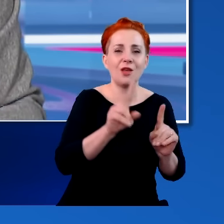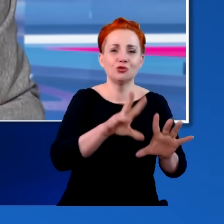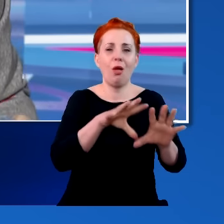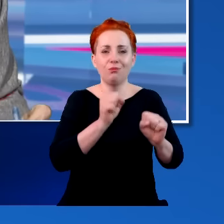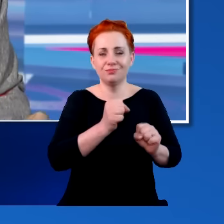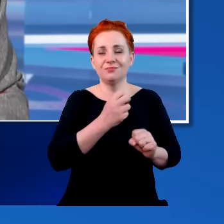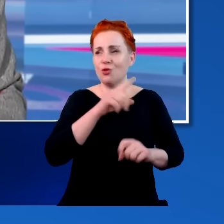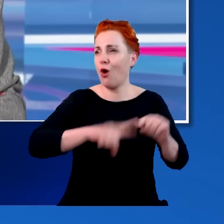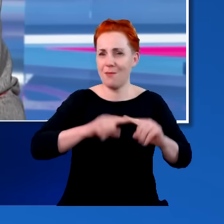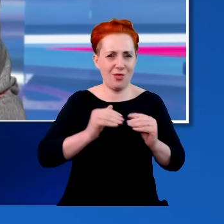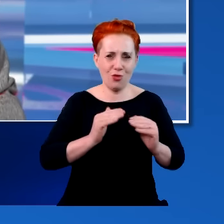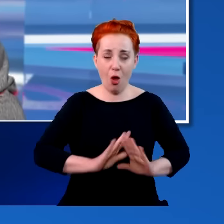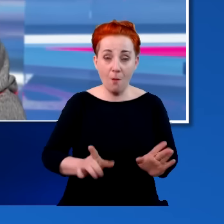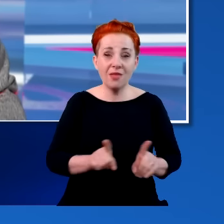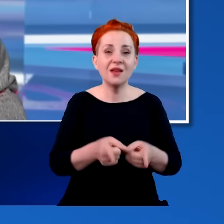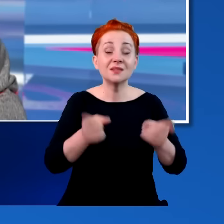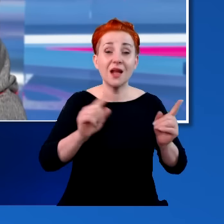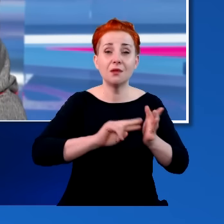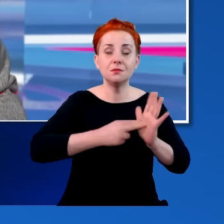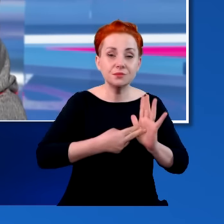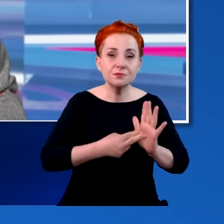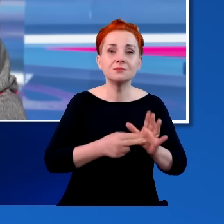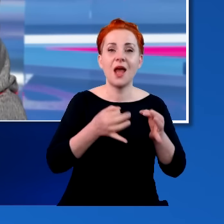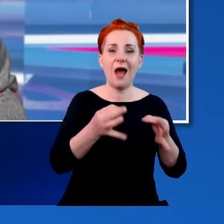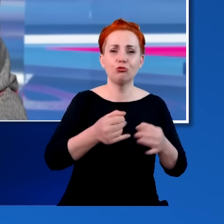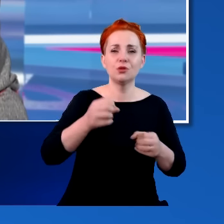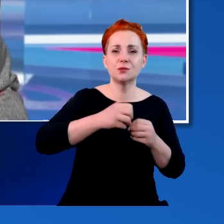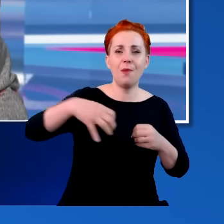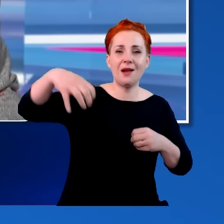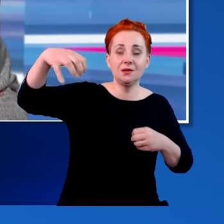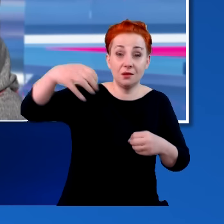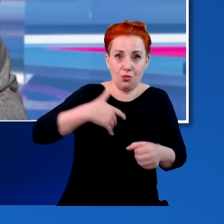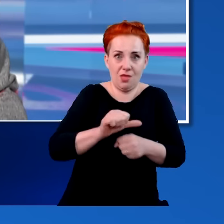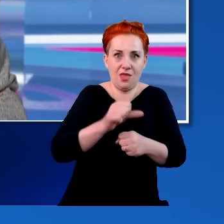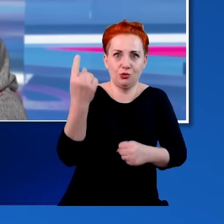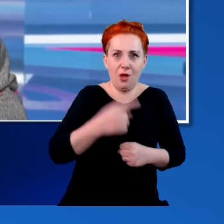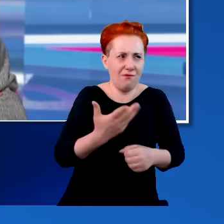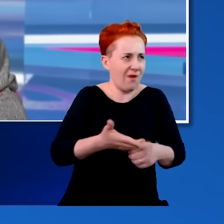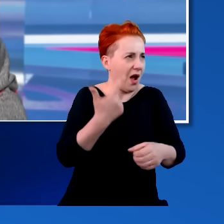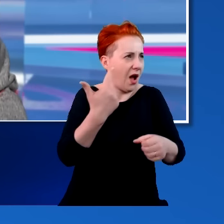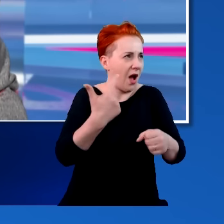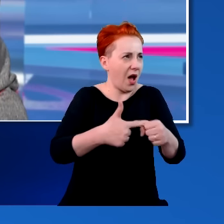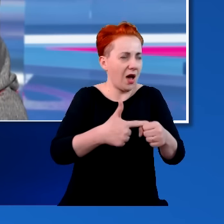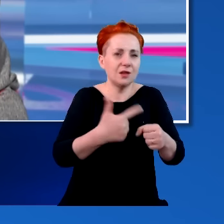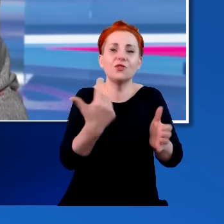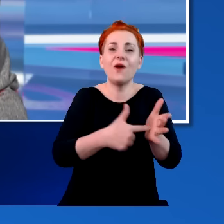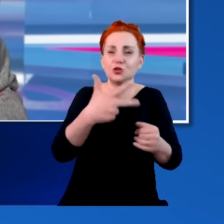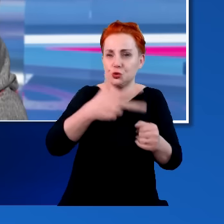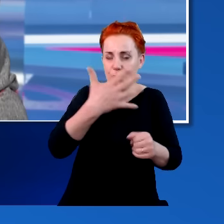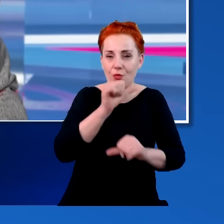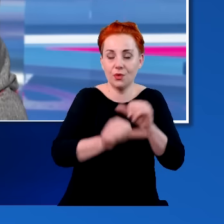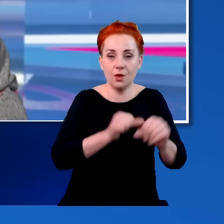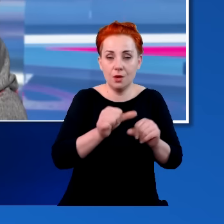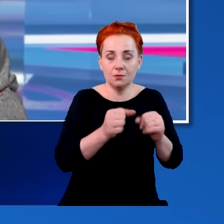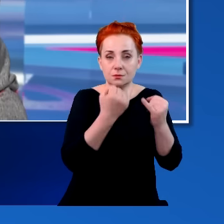indywidualnych. Zakaz rejestracji samochodów spalinowych, to jest raptem 11 lat, to popatrzmy, czyli 2035. Cały szereg dziwnych